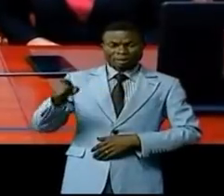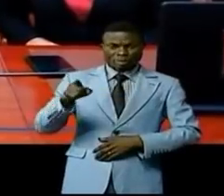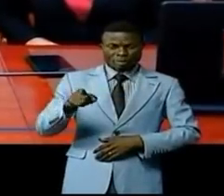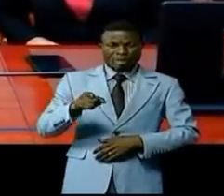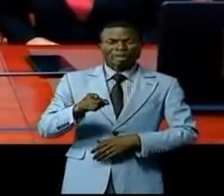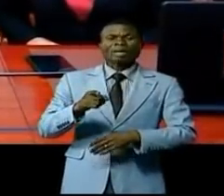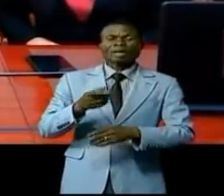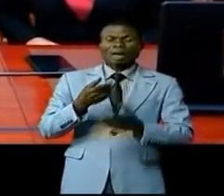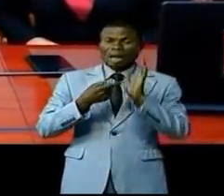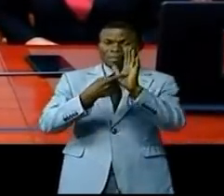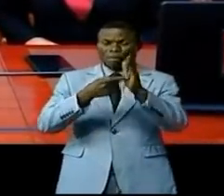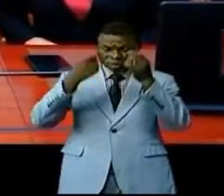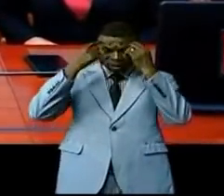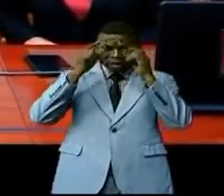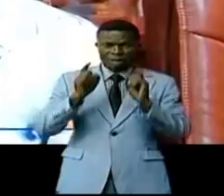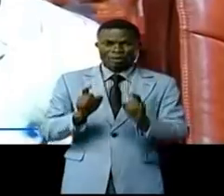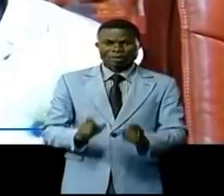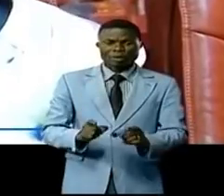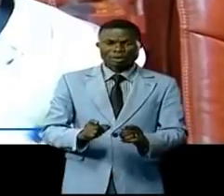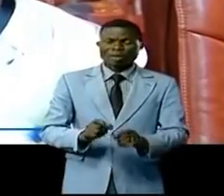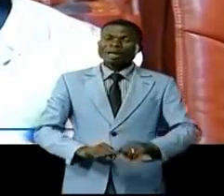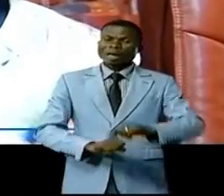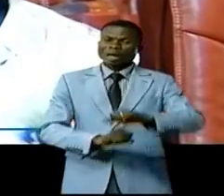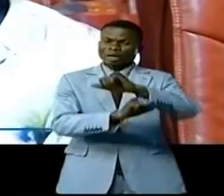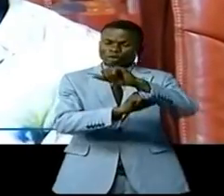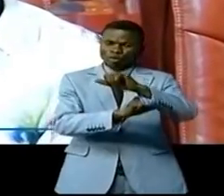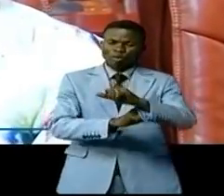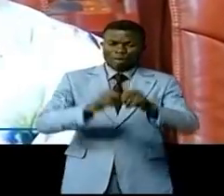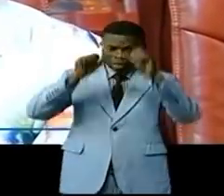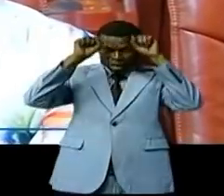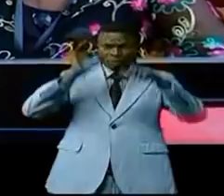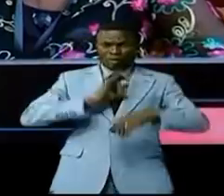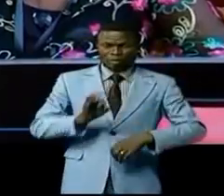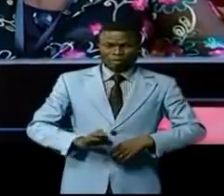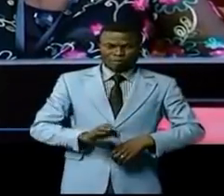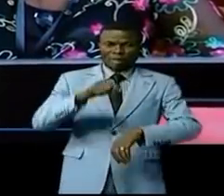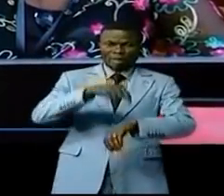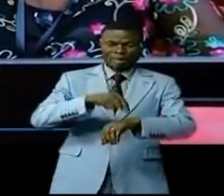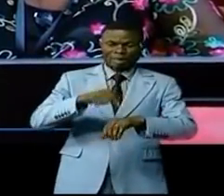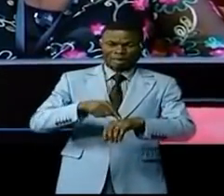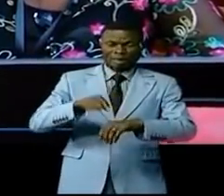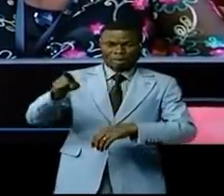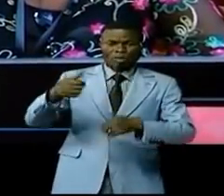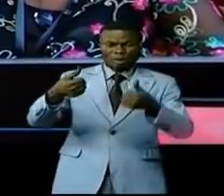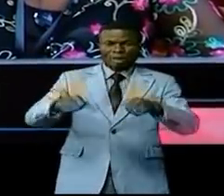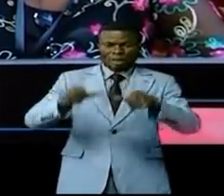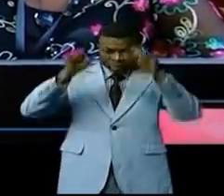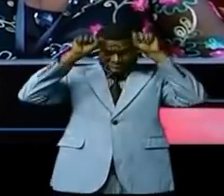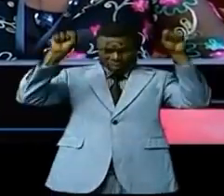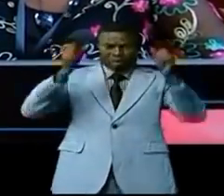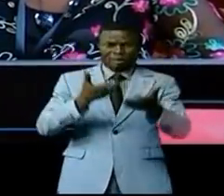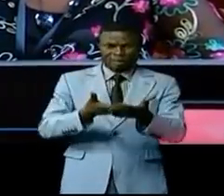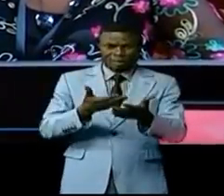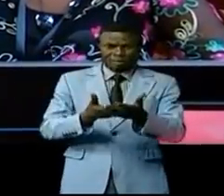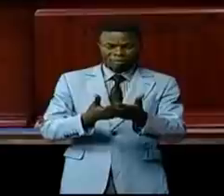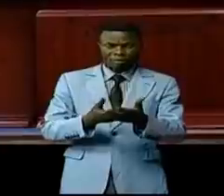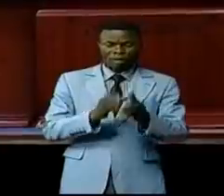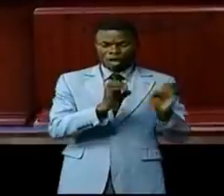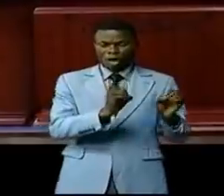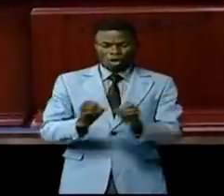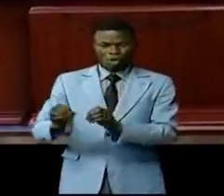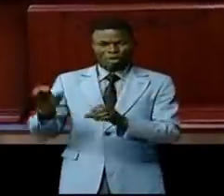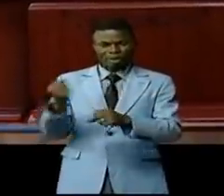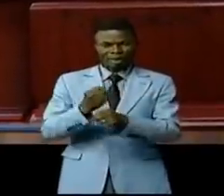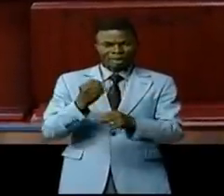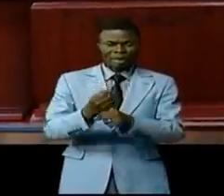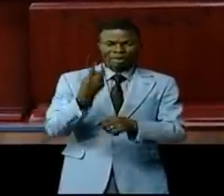leur détermination à accompagner le chef de l'État durant sa mandature à la tête du pays. Elles ont eu une séance de travail de